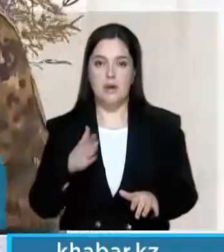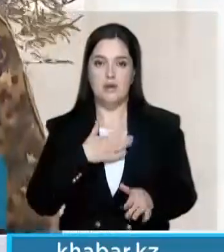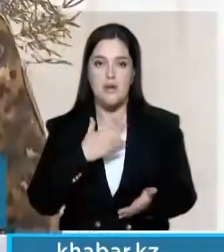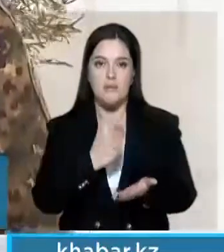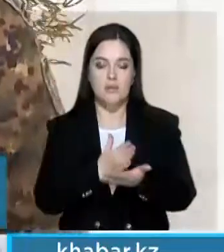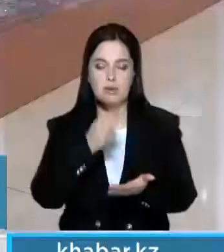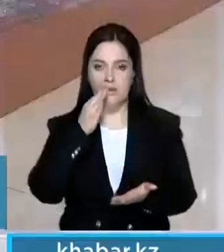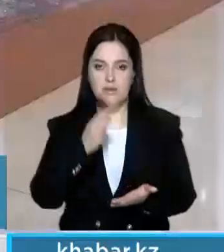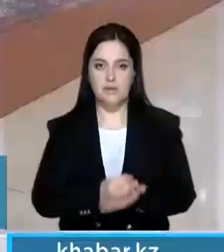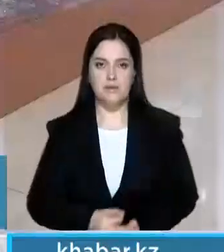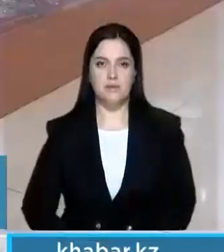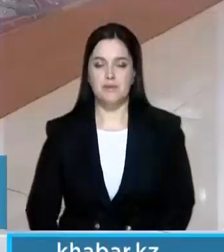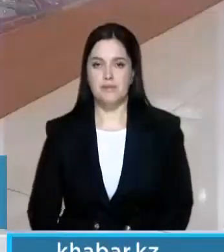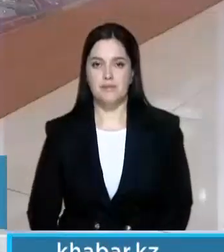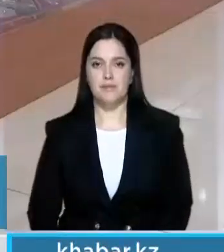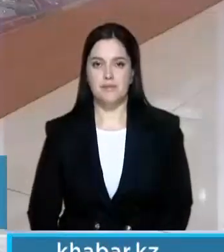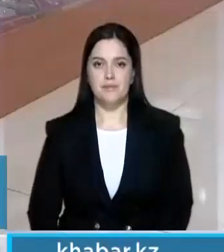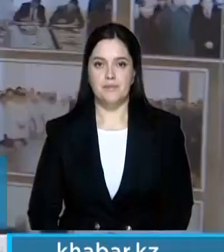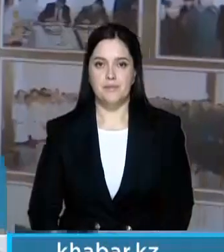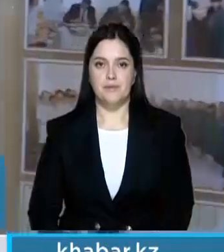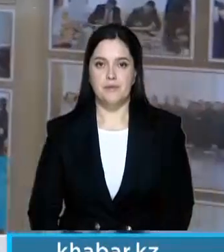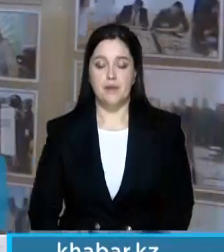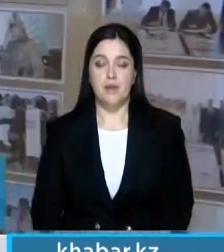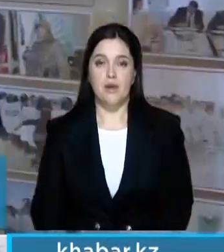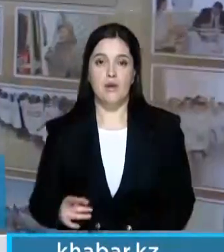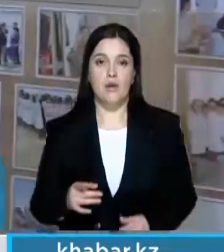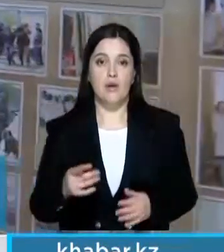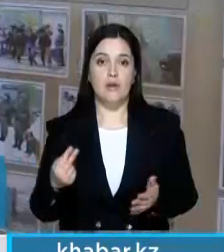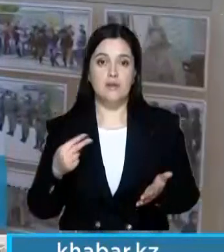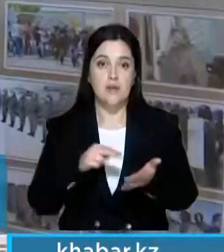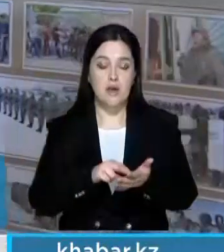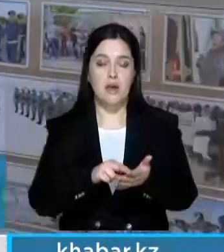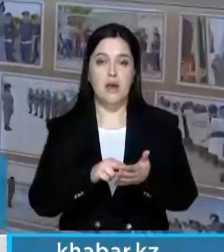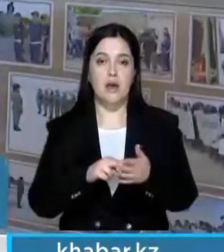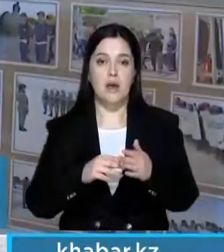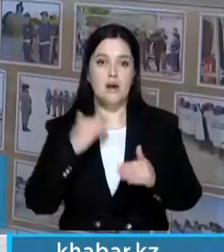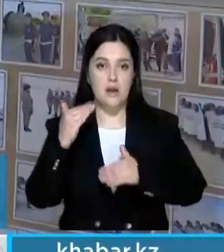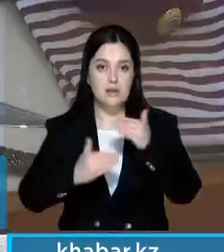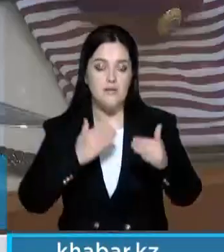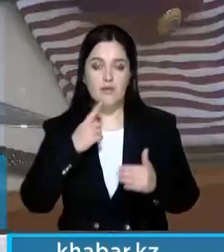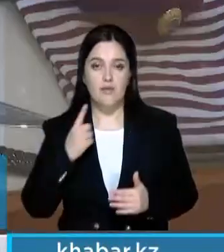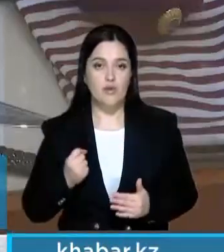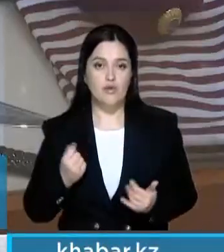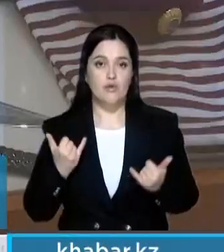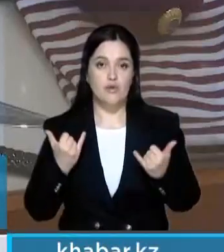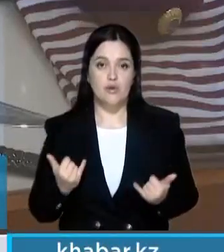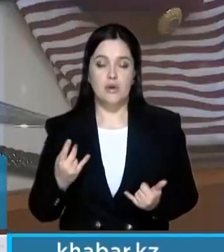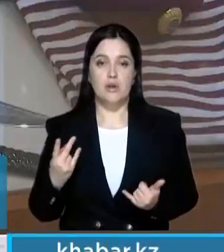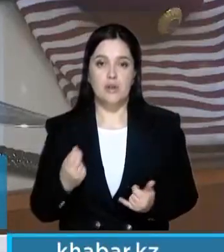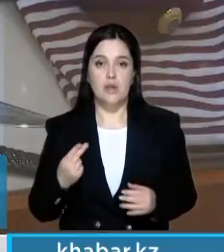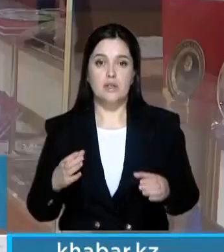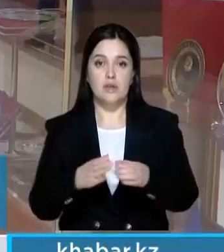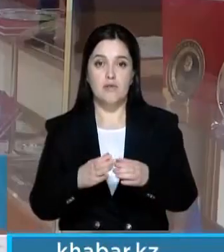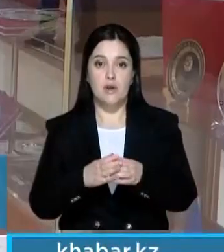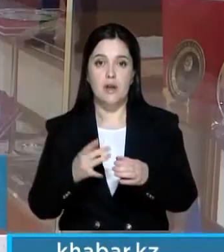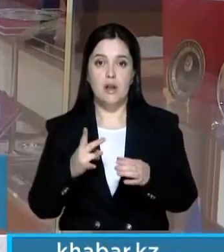прямая ответственность. За годы независимости был пройден большой путь от становления и развития внутренних войск до современного уровня Национальной гвардии. Для